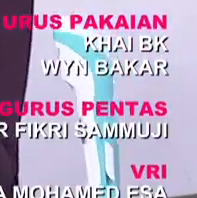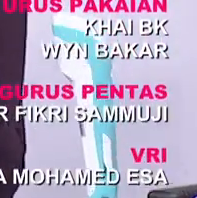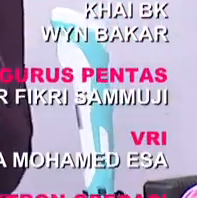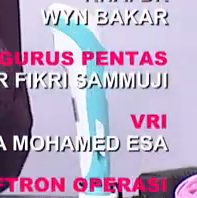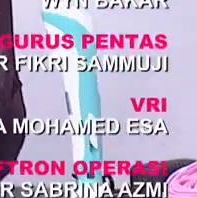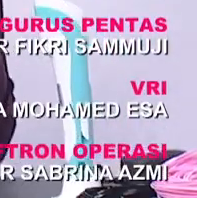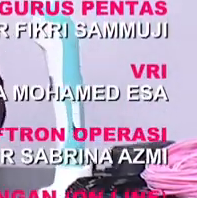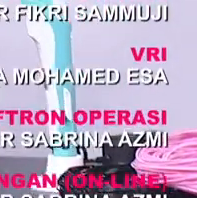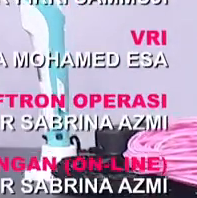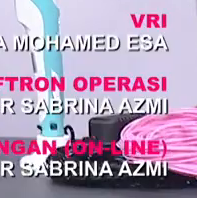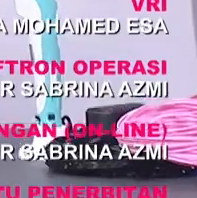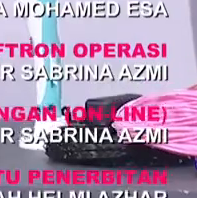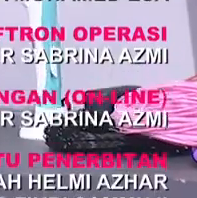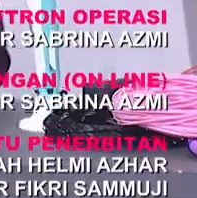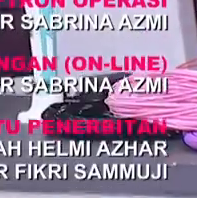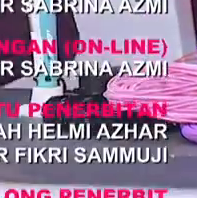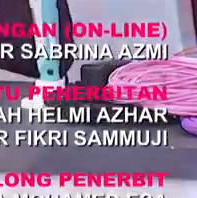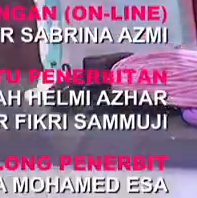peluang kerja